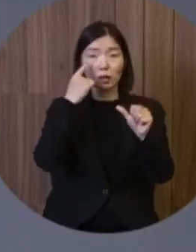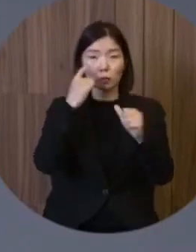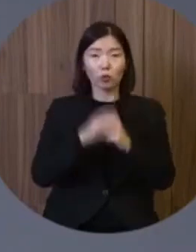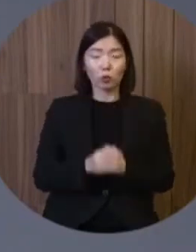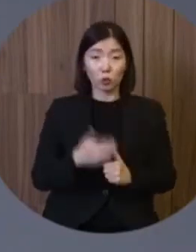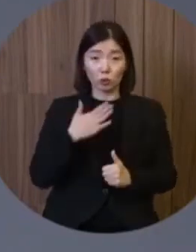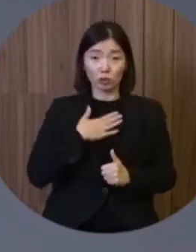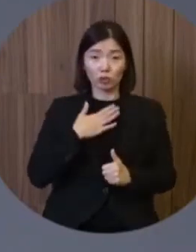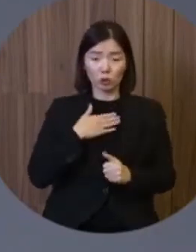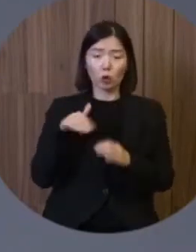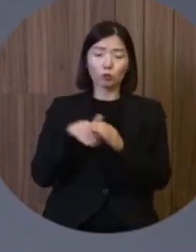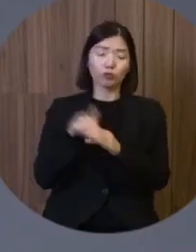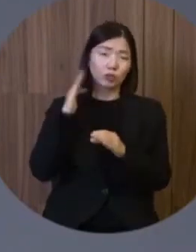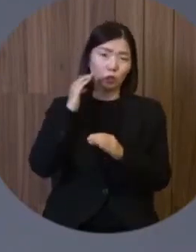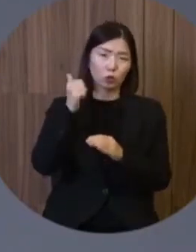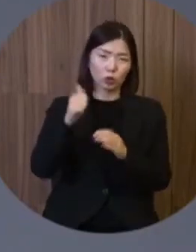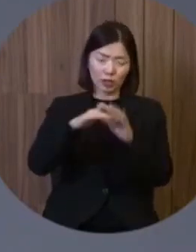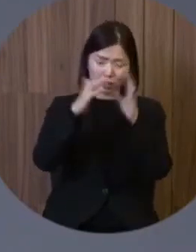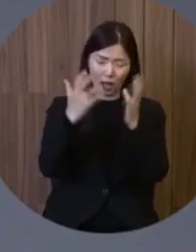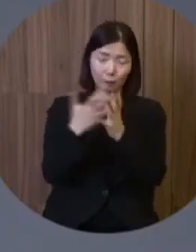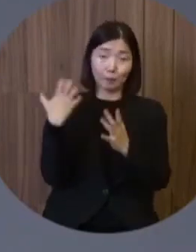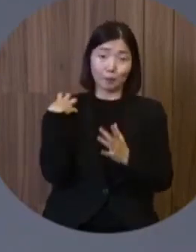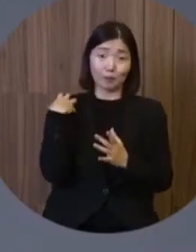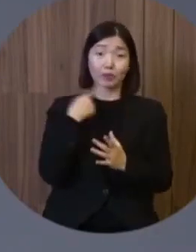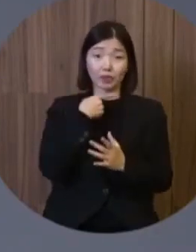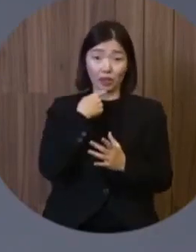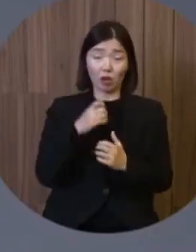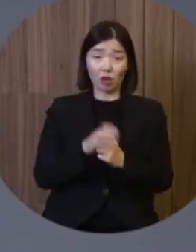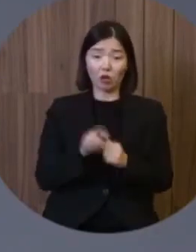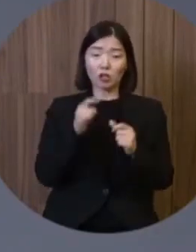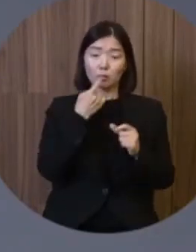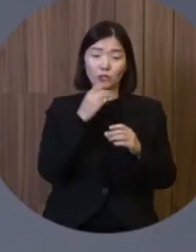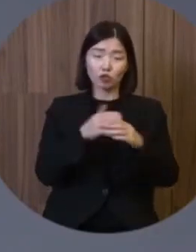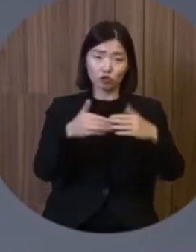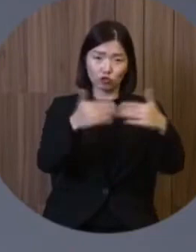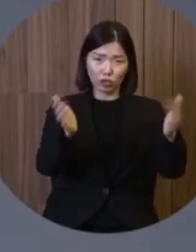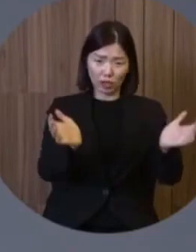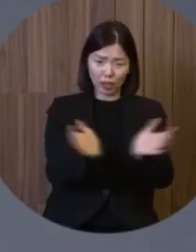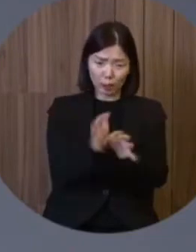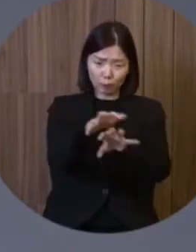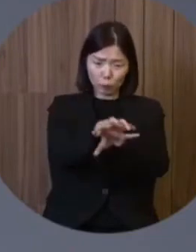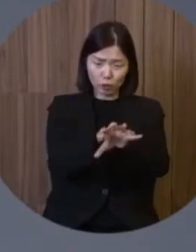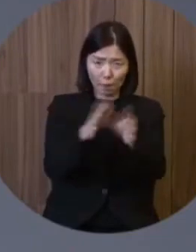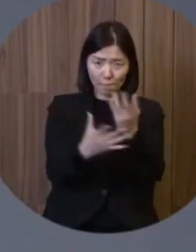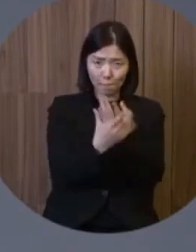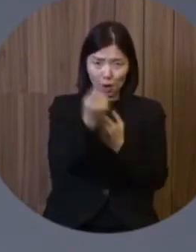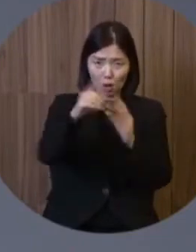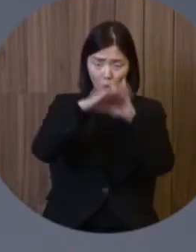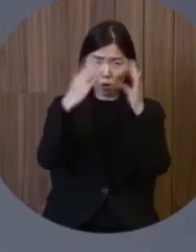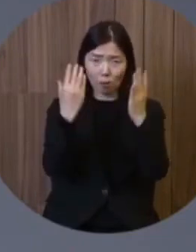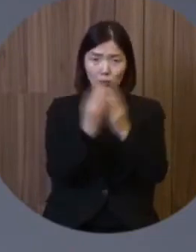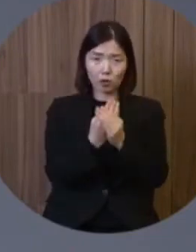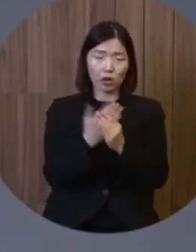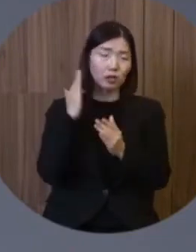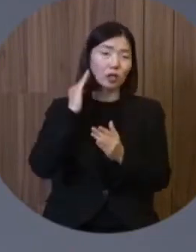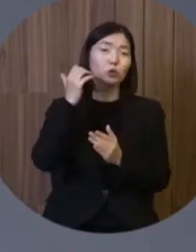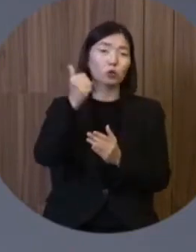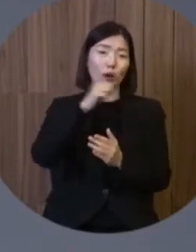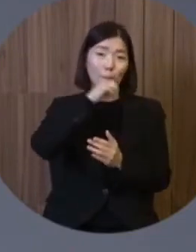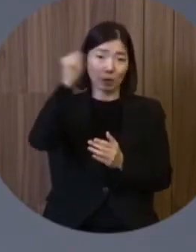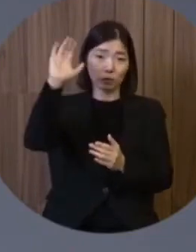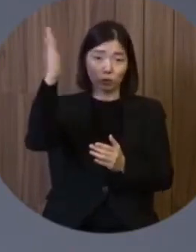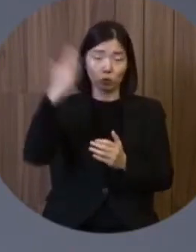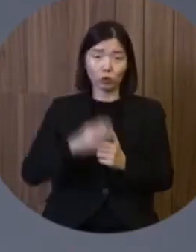저 송영길 문재인 후보 총괄선대본부장을 맡아 민주당 전 지역조직이 하나가 되어 완벽한 대선 승리를